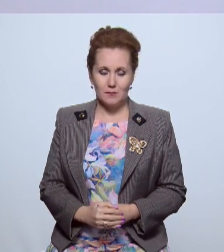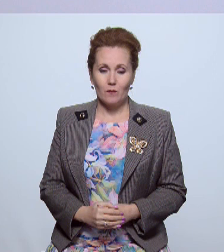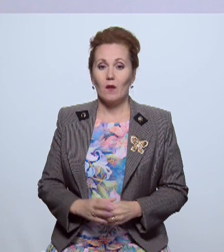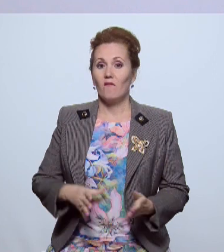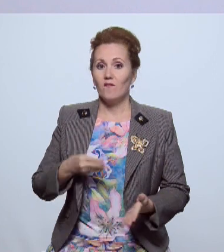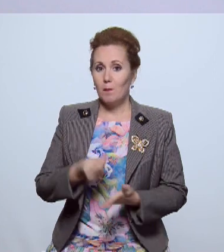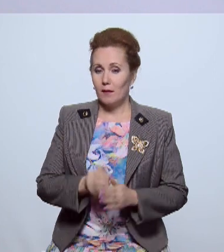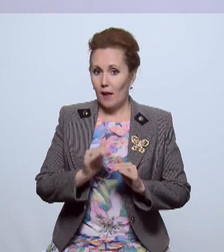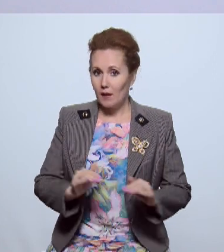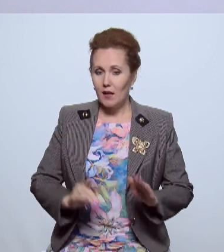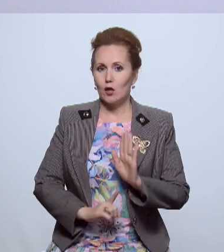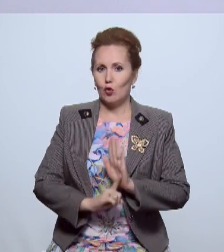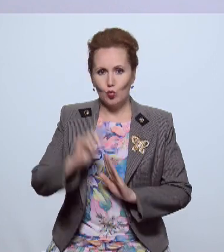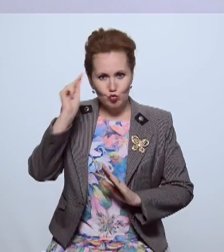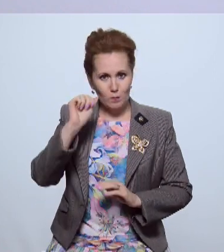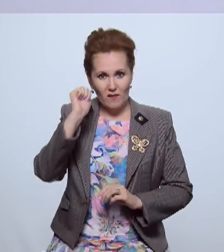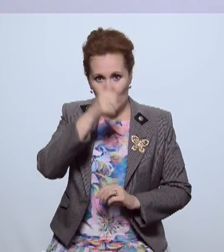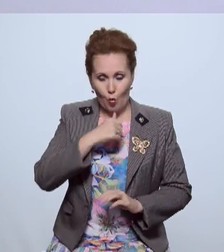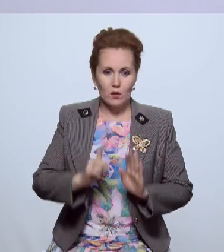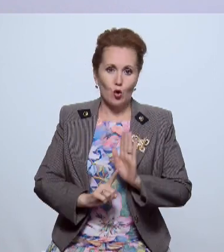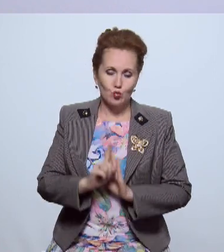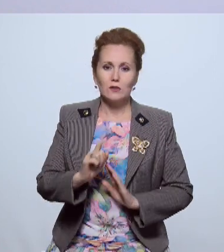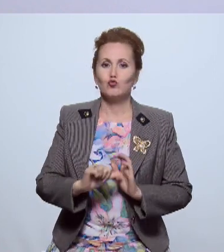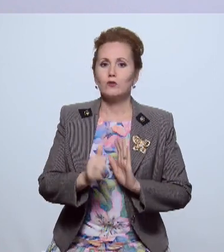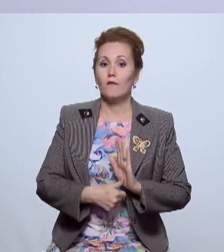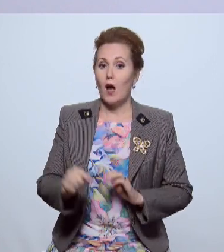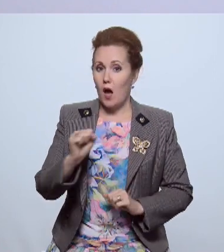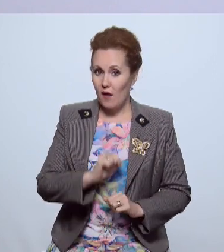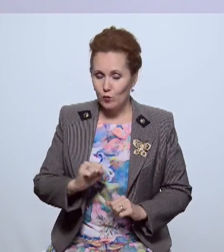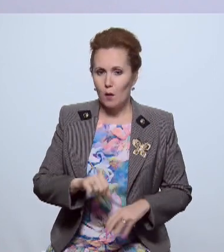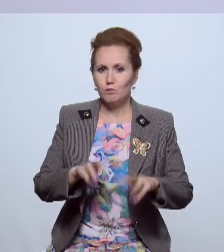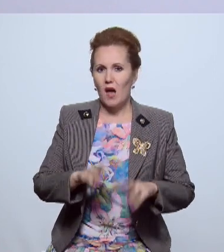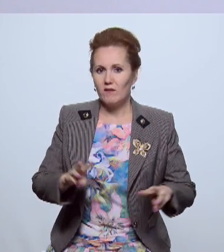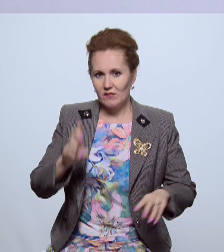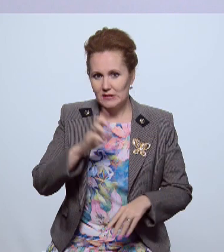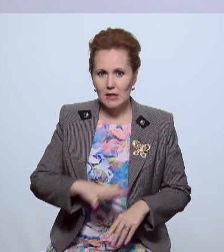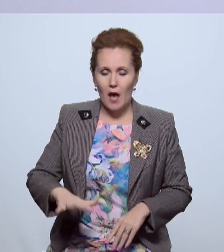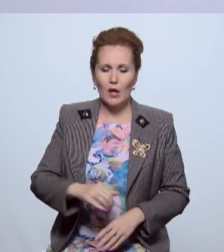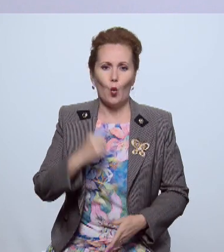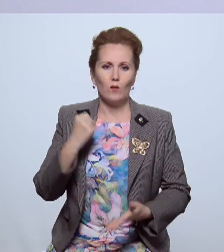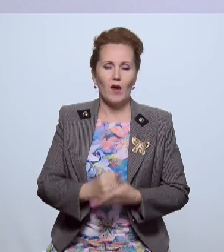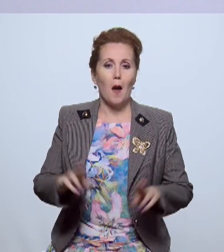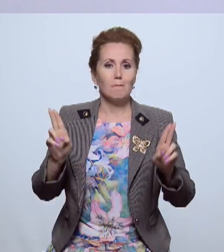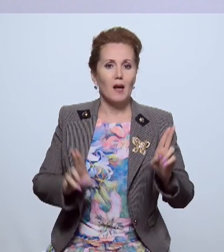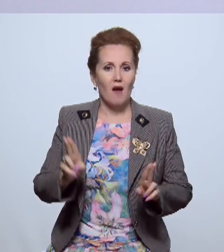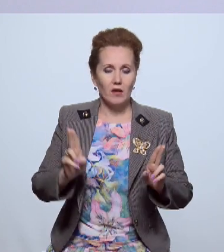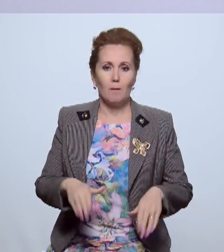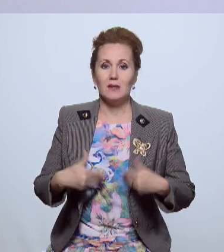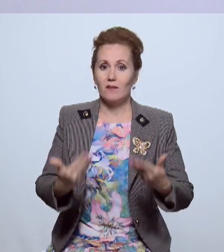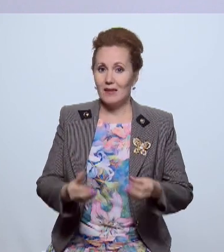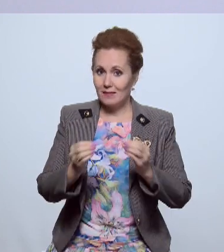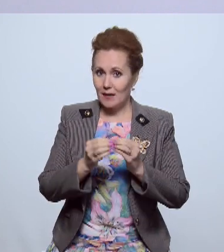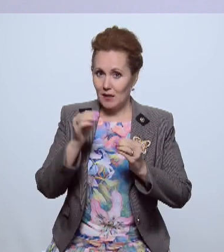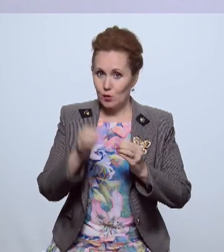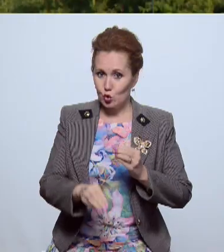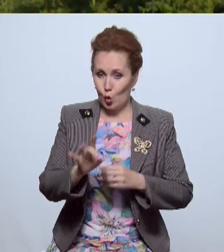Выплаты на детей к началу учебного года начнутся с 16 августа. Правительство страны утвердило правила предоставления 10 тысяч рублей